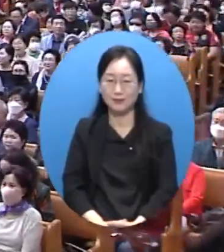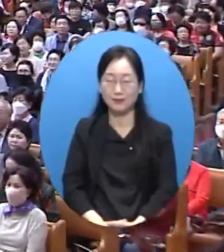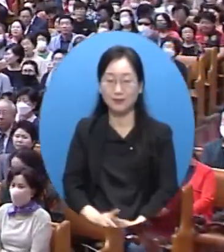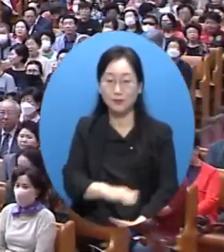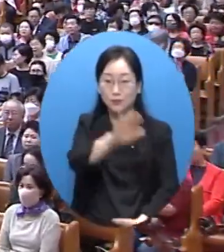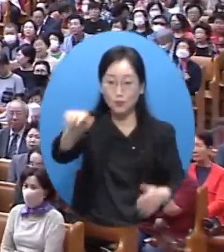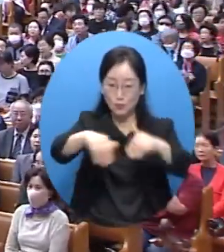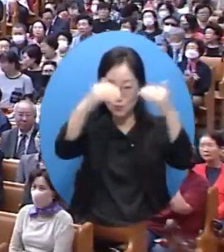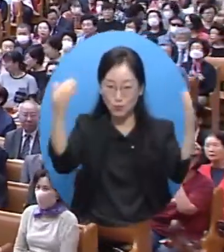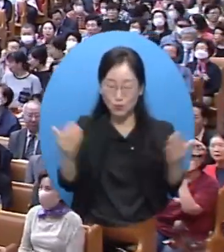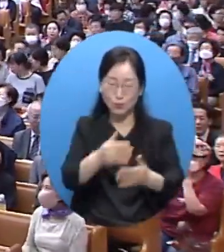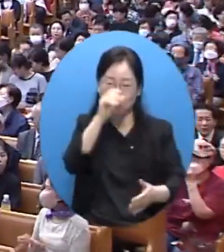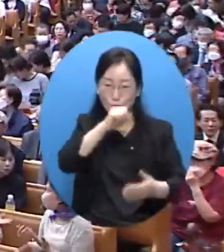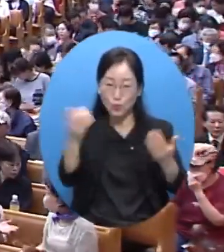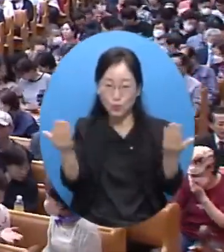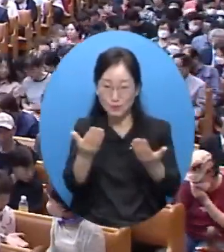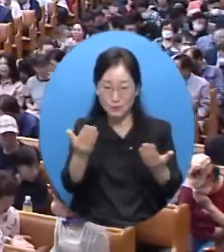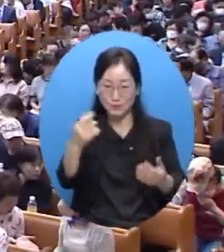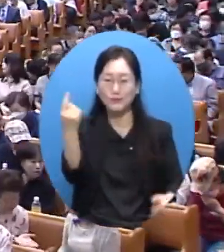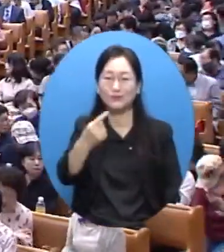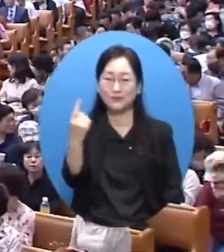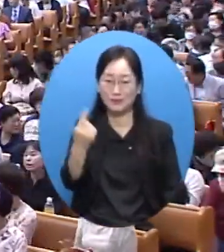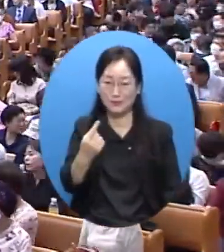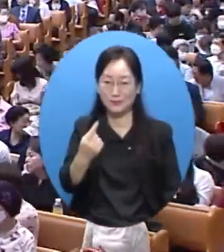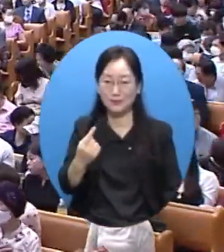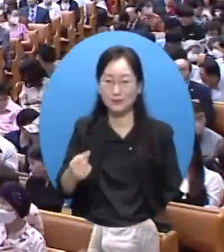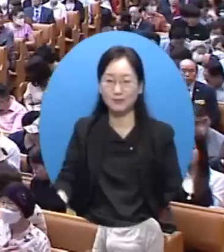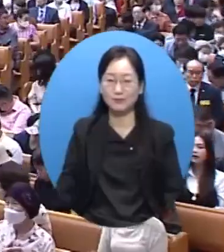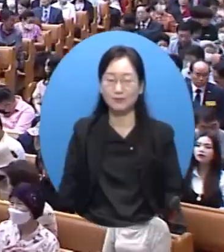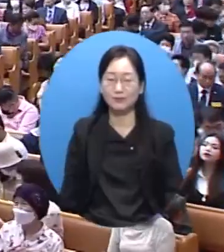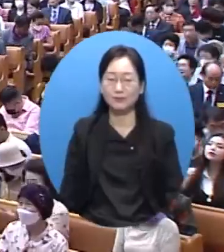우리 모두에게 좋은 일이 일어납니다.